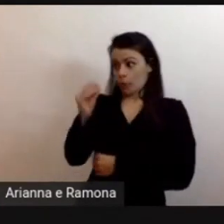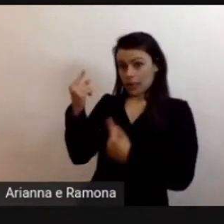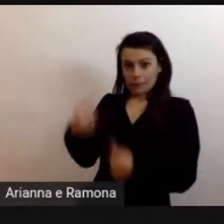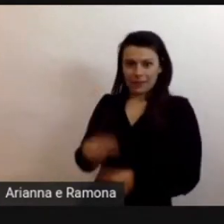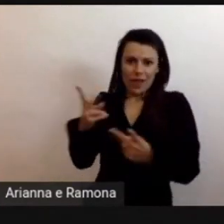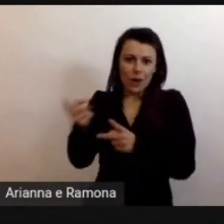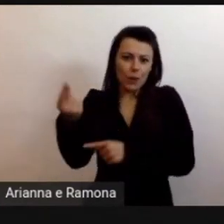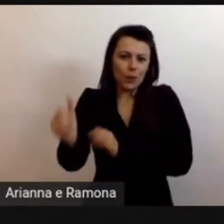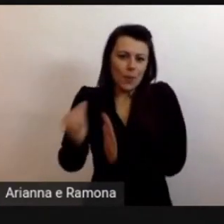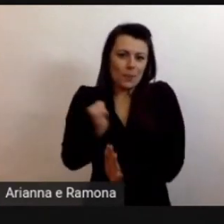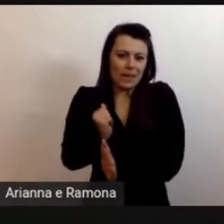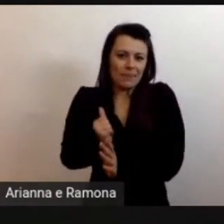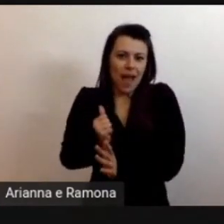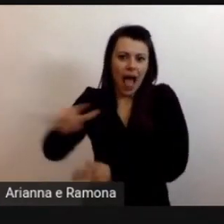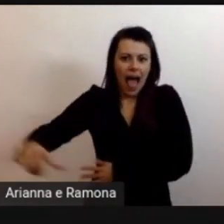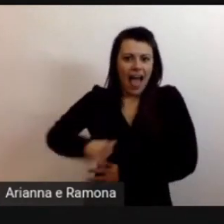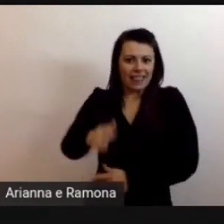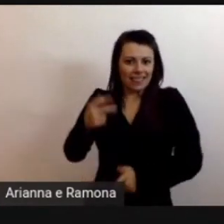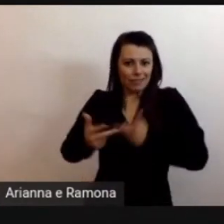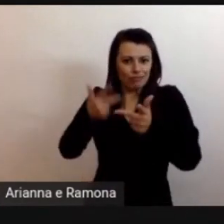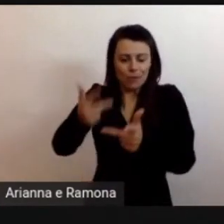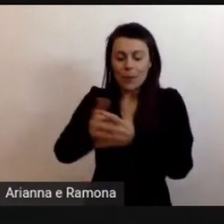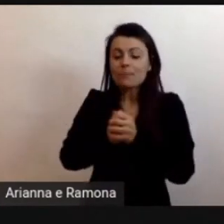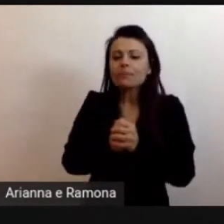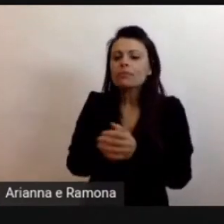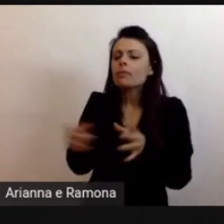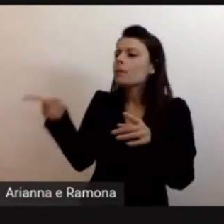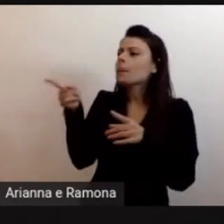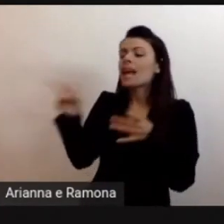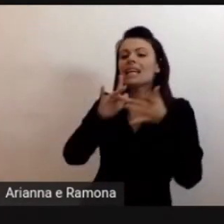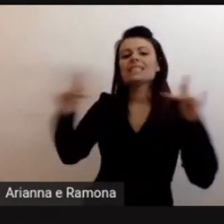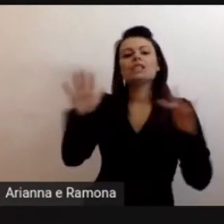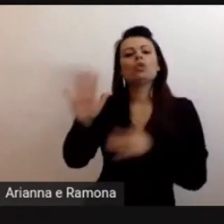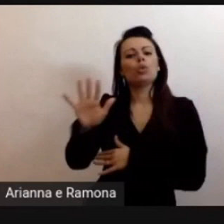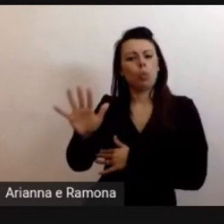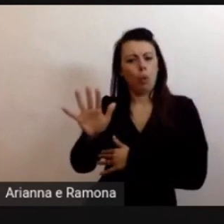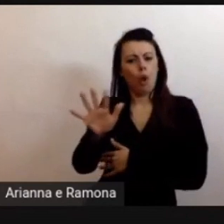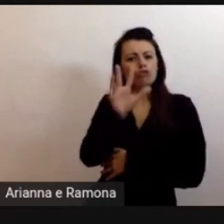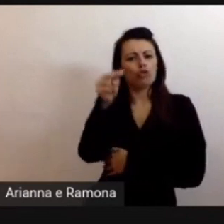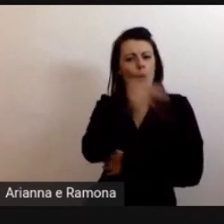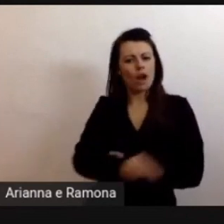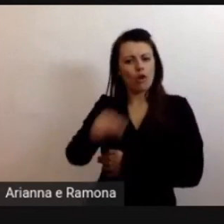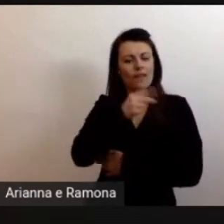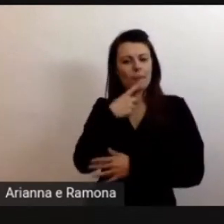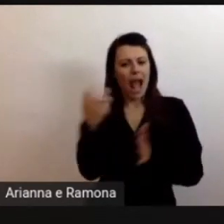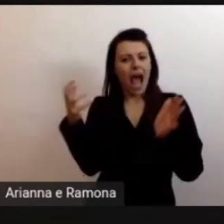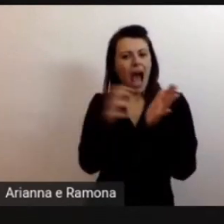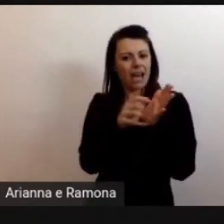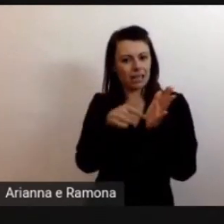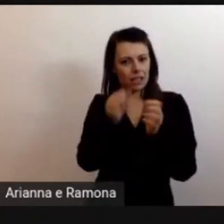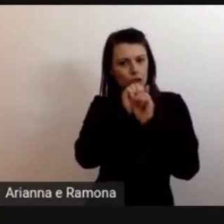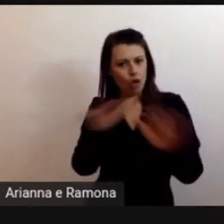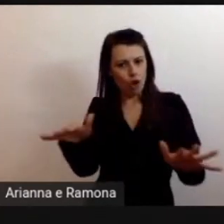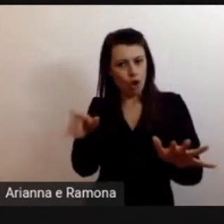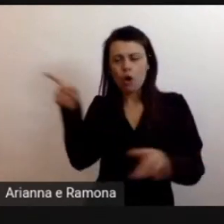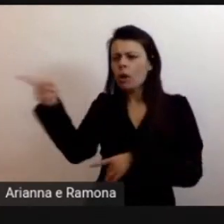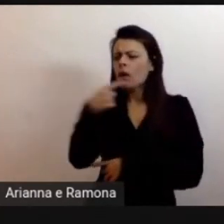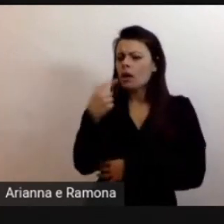in un articolo che è uscito sul suo sul tuo sito di 5 novembre to sostanzialmente